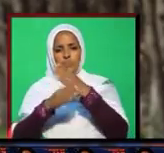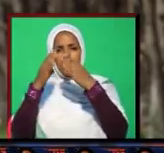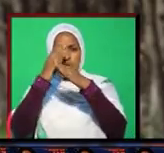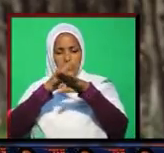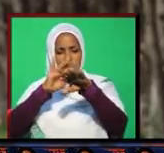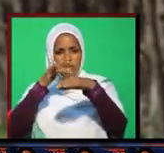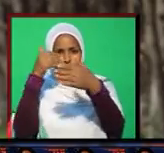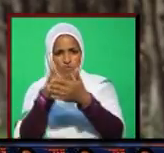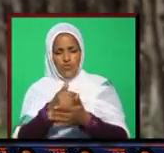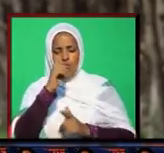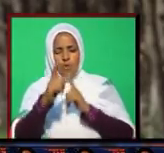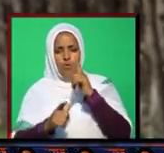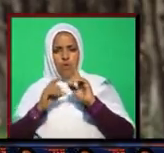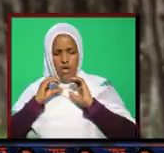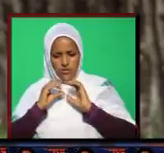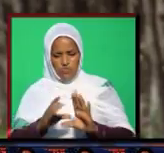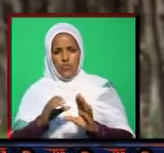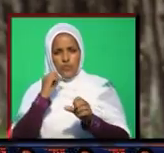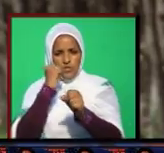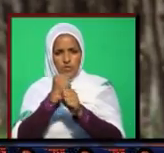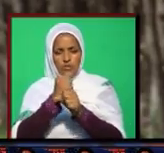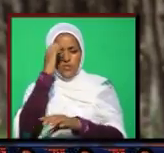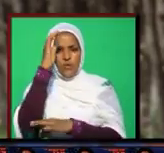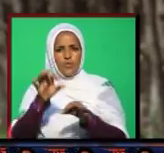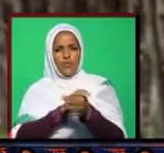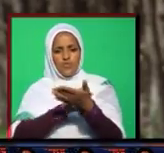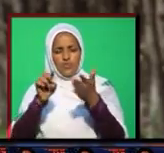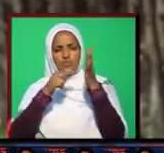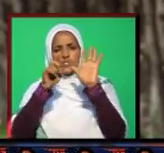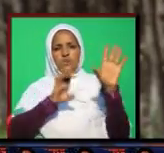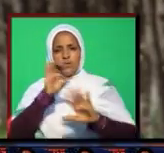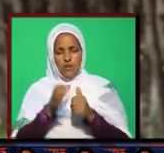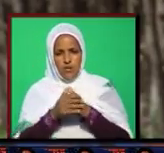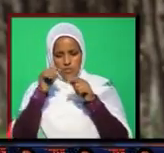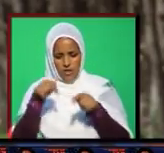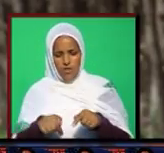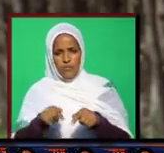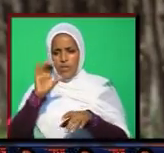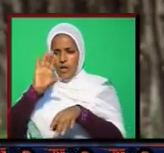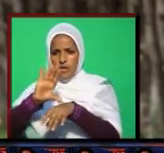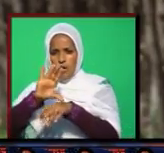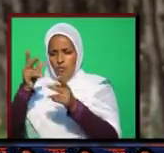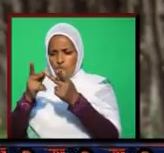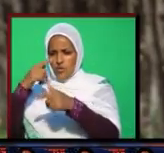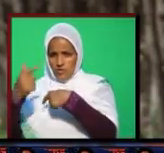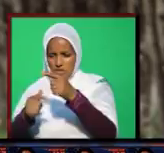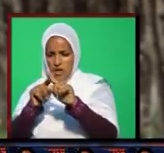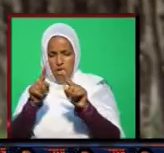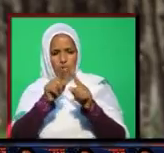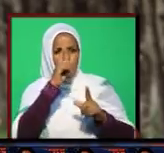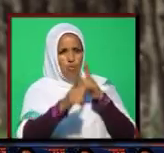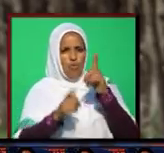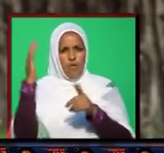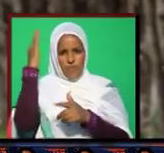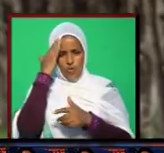ፍጹምነት ደረጃ ላይ ሲደርሱ ቋንቋውን ሊያስተምሩበት ሊሰሩበት እግዚአብሔር መንፈስ ቅዱስ ይገልጽላቸዋል። ዛሬም ይገልጻል። በየገዳማቱ ስንሄድ የተለያየ